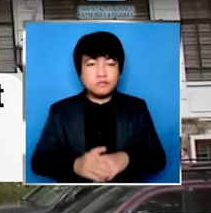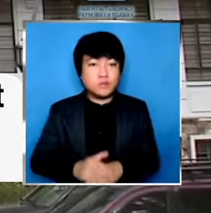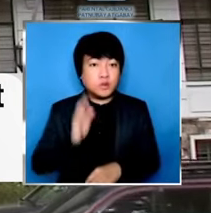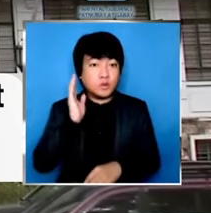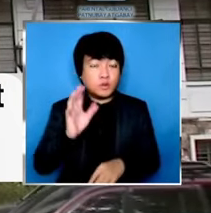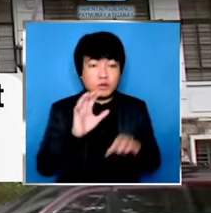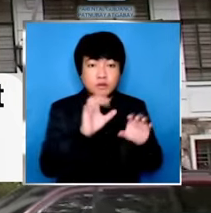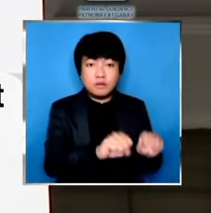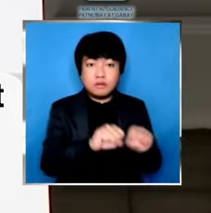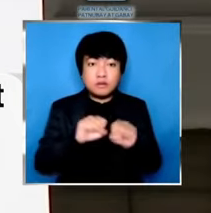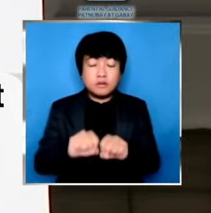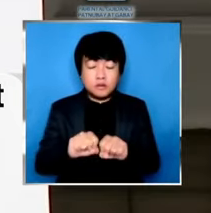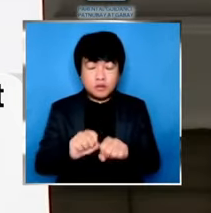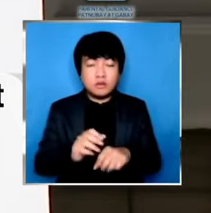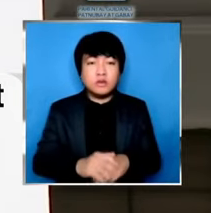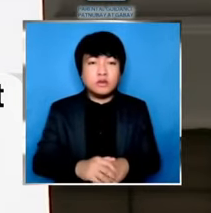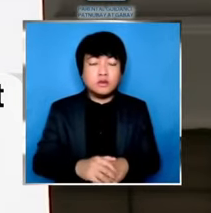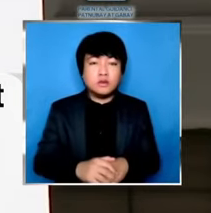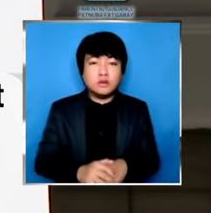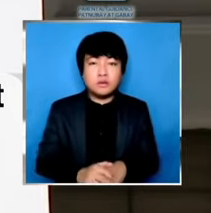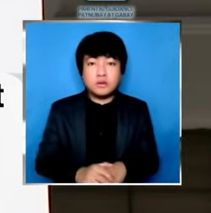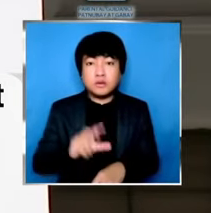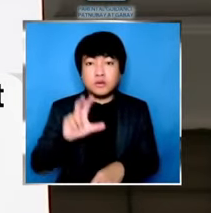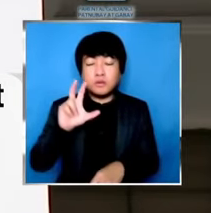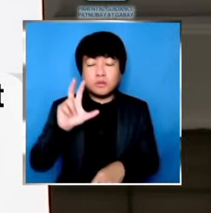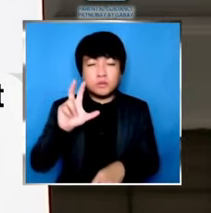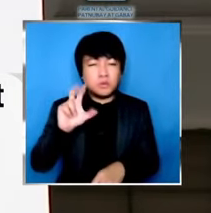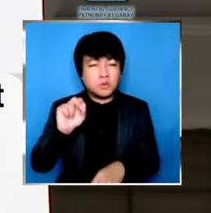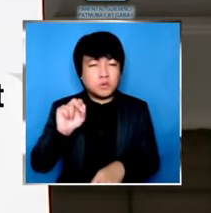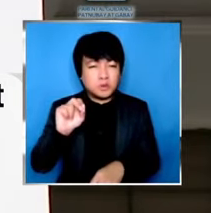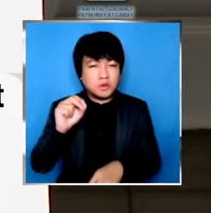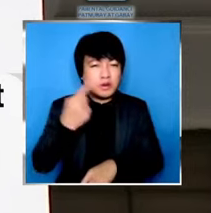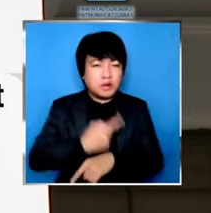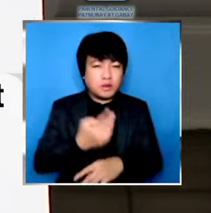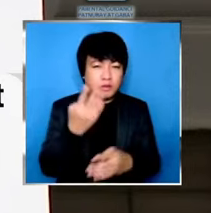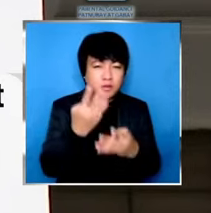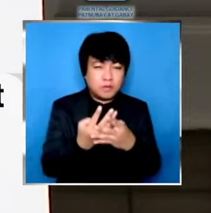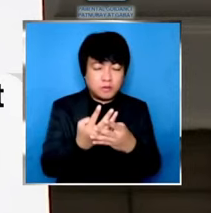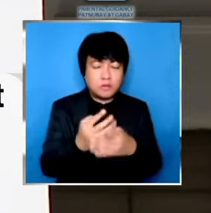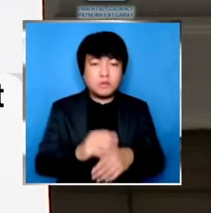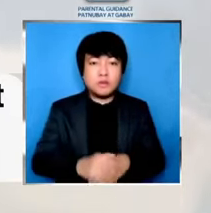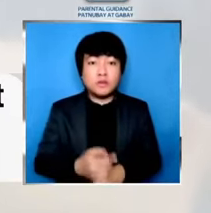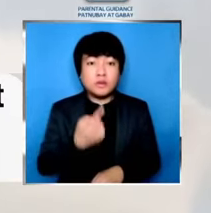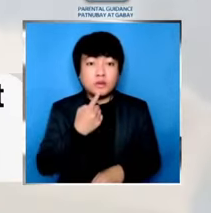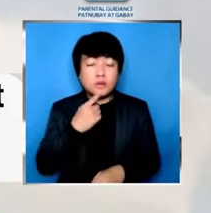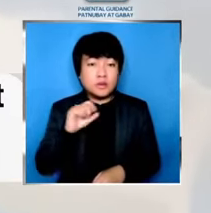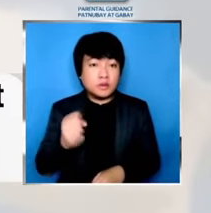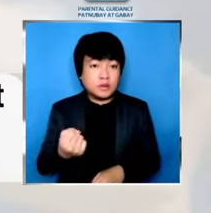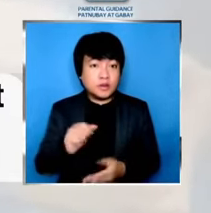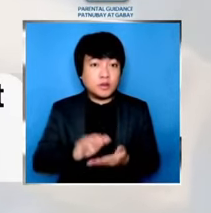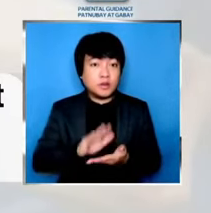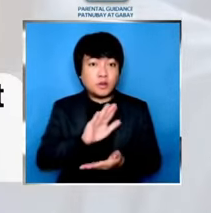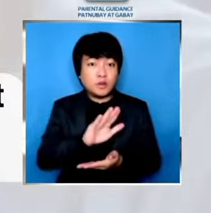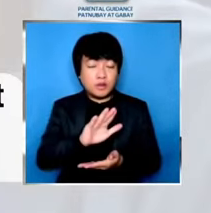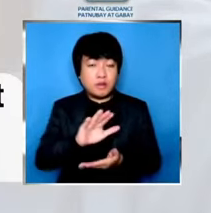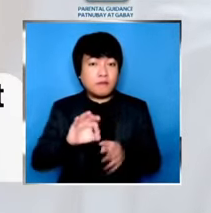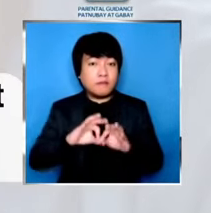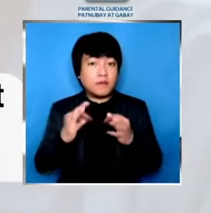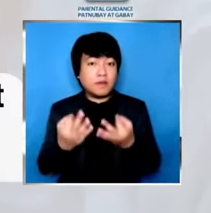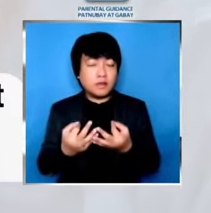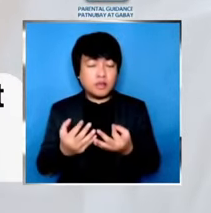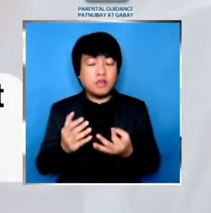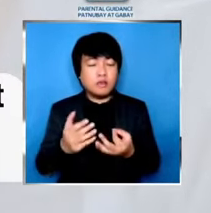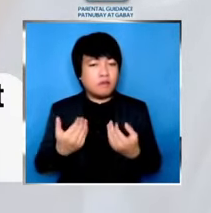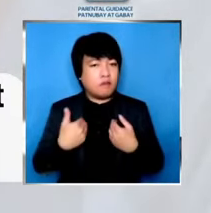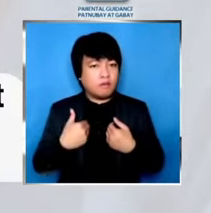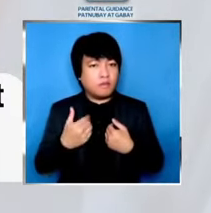sina Julius Carlo Tadena at Christian Zacarias. Pero ayon sa abogado ng pamilya Dormitorio, may kinakaharap ang kasong hazing at murder ang dalawa